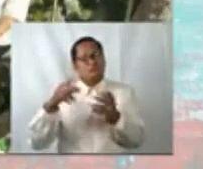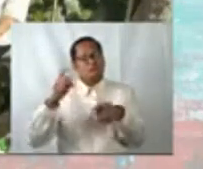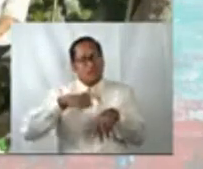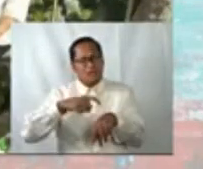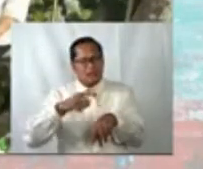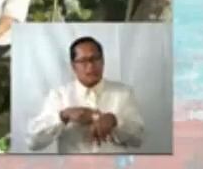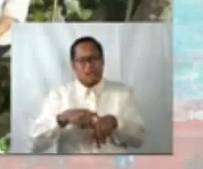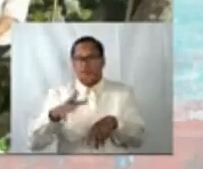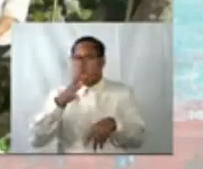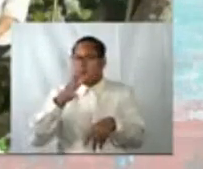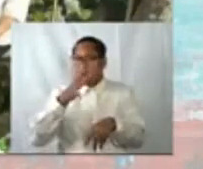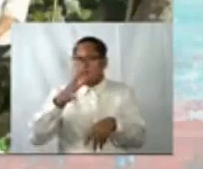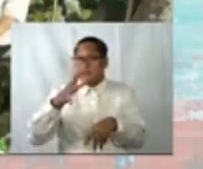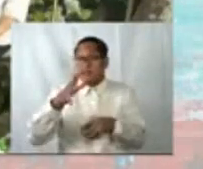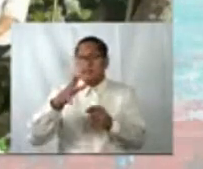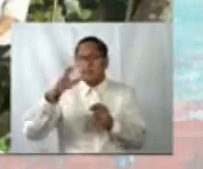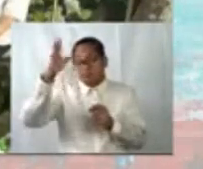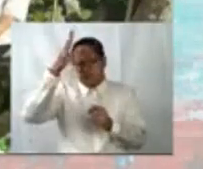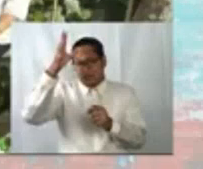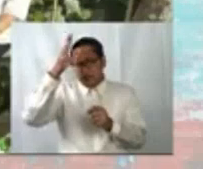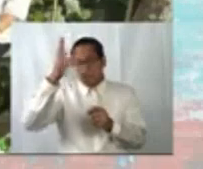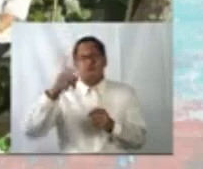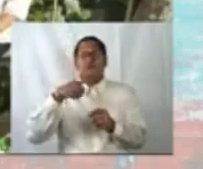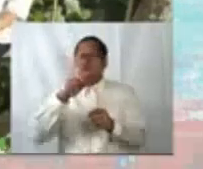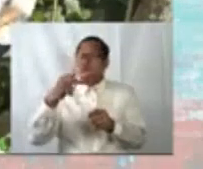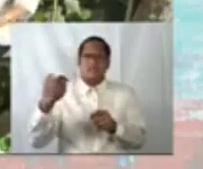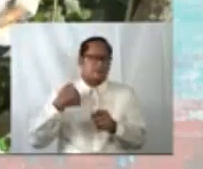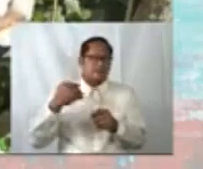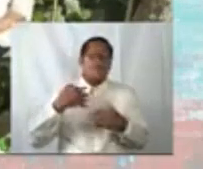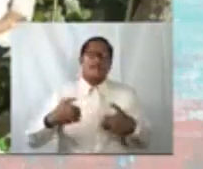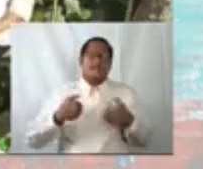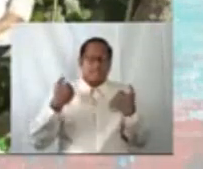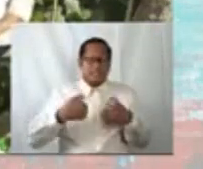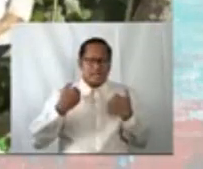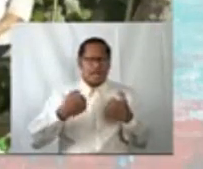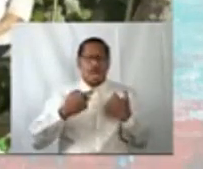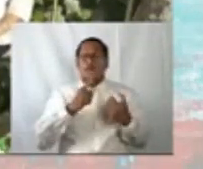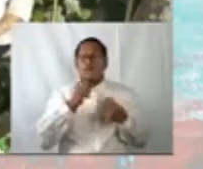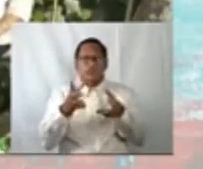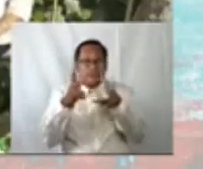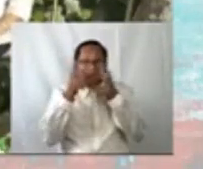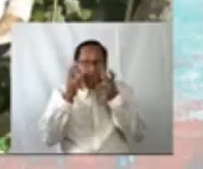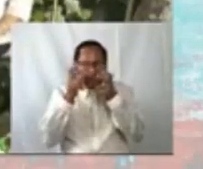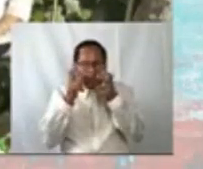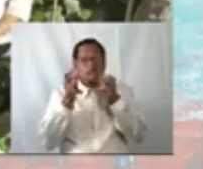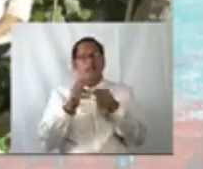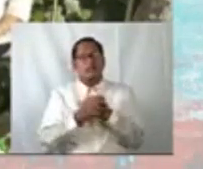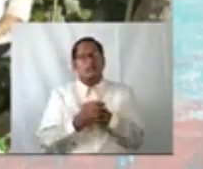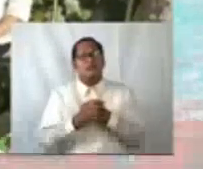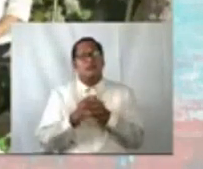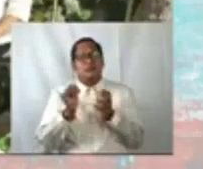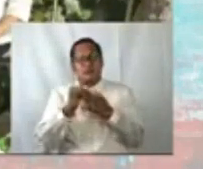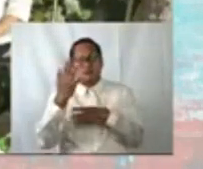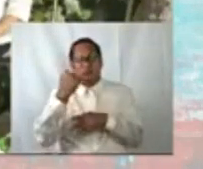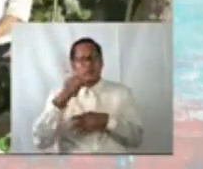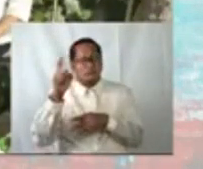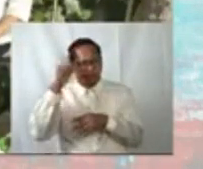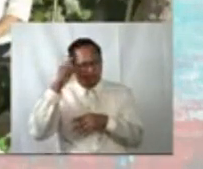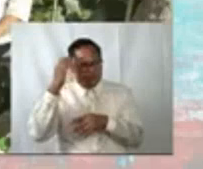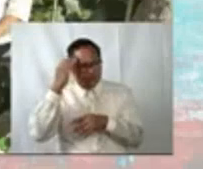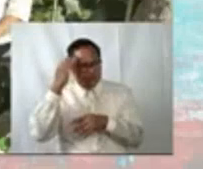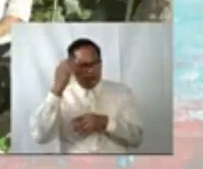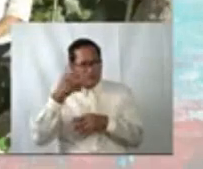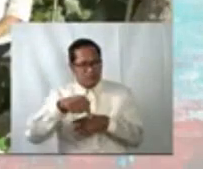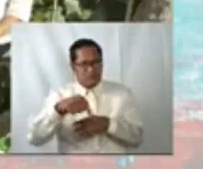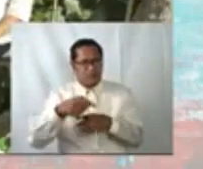hindi pa nabubuhay si Yusek Tony ito. Batang bata lang. Nakikinig lang ako kay Professor Chow Chua. Kaya nalalaman ko si Yusek